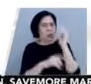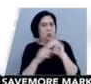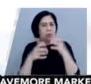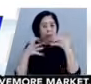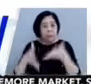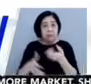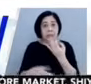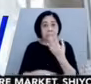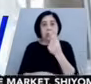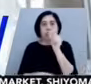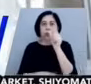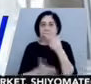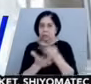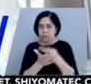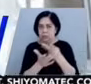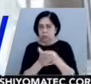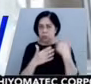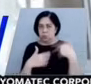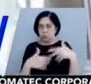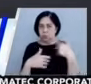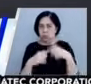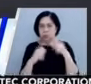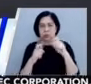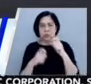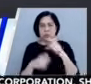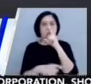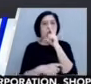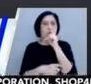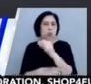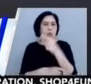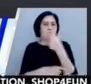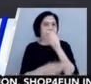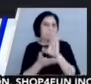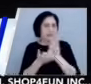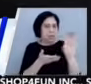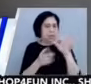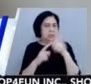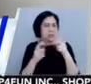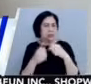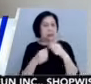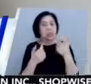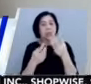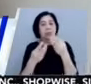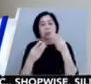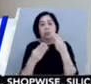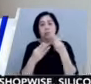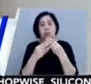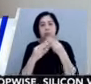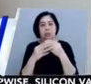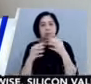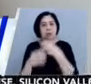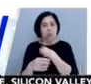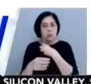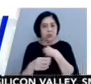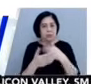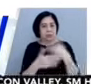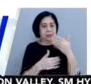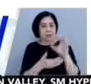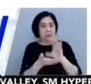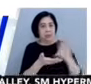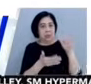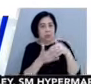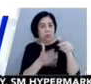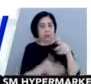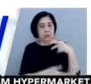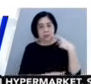GCash account ni Roland agad siyang nagsumbong Sa GCash at muntin lupa police angle student na si Princess Nagulat na